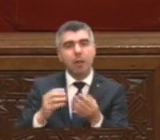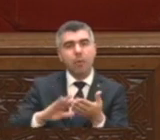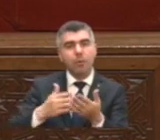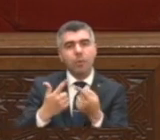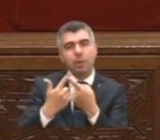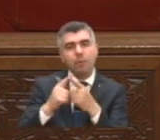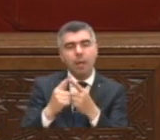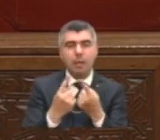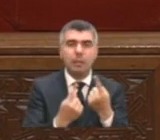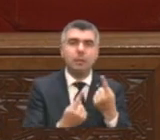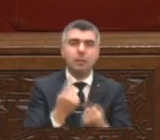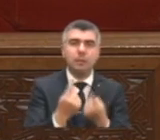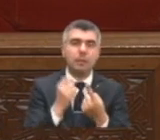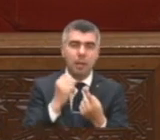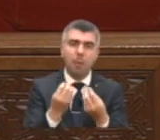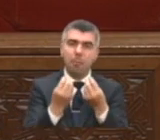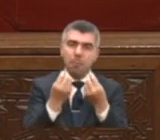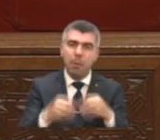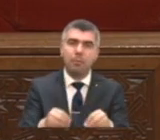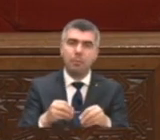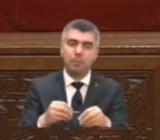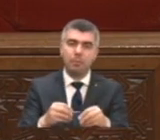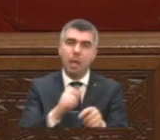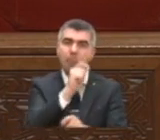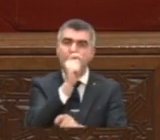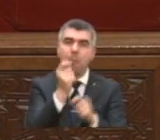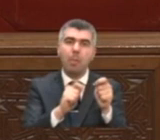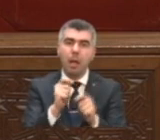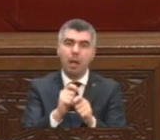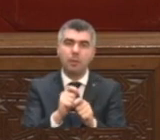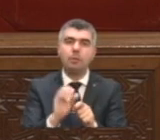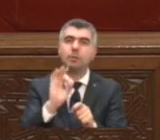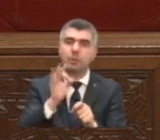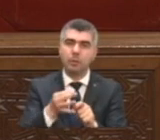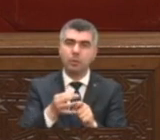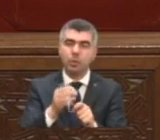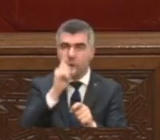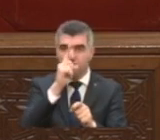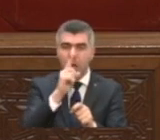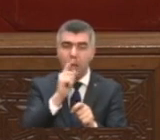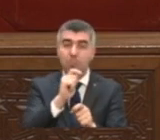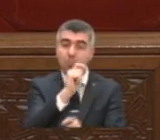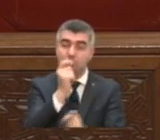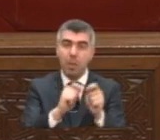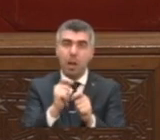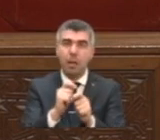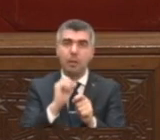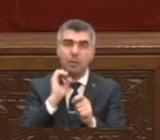الاكراهات، رغم المحاولات ديال اسقاط هاد التصاميم تهيئه، تنفضل انا يكون تصميم تهيئه